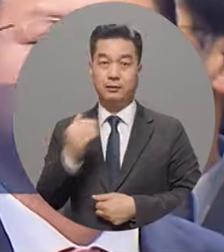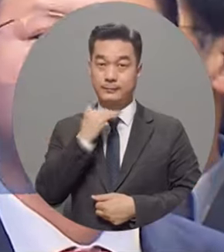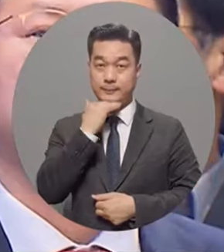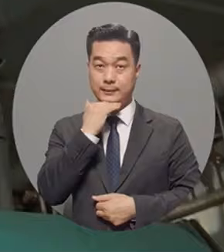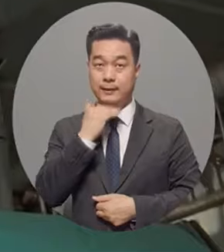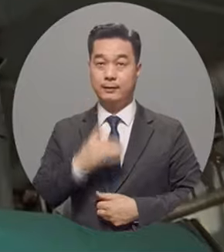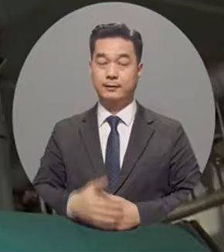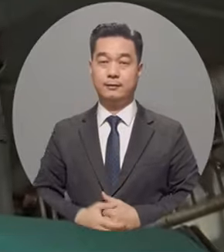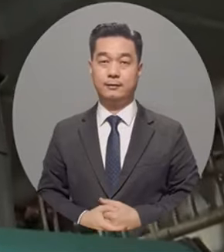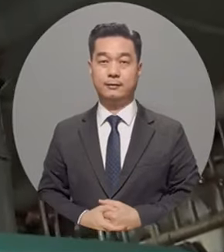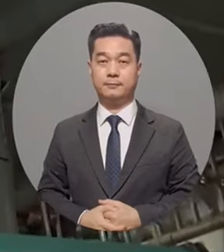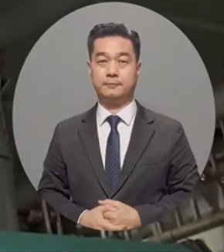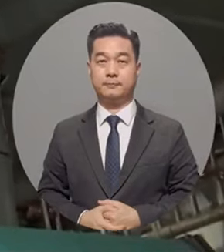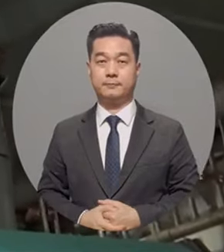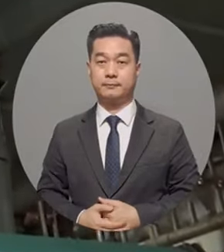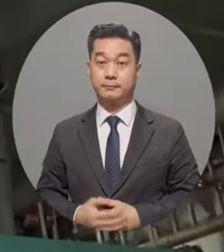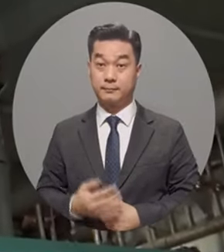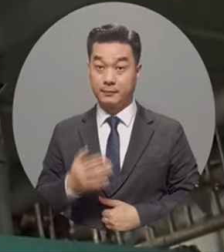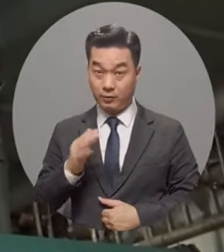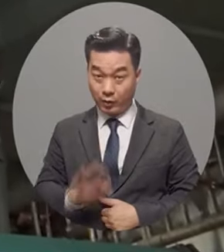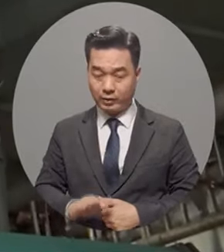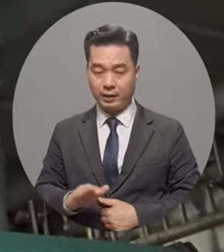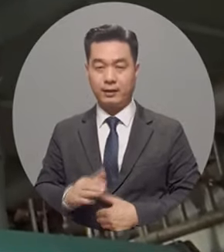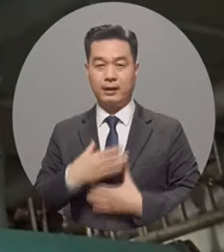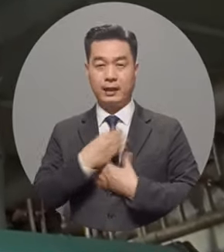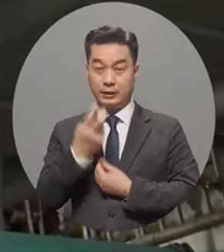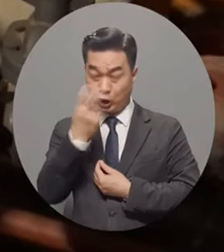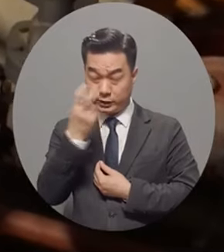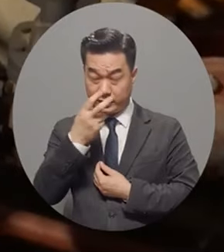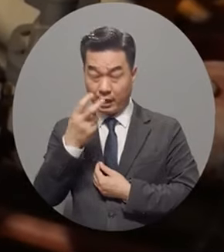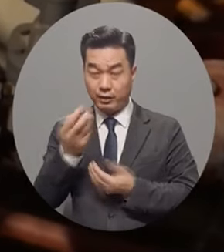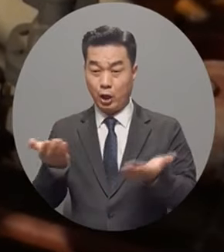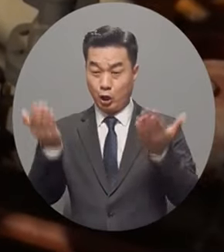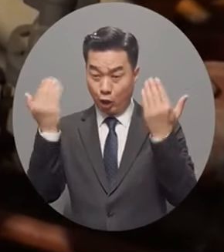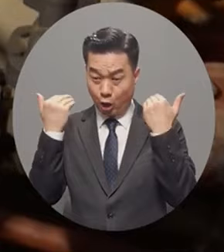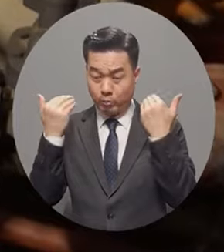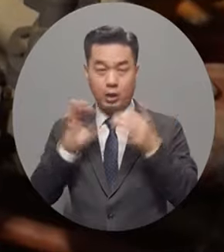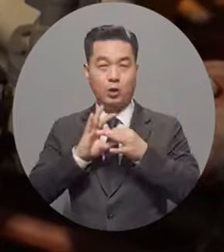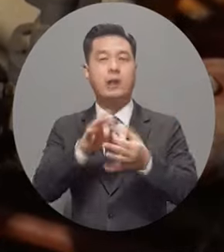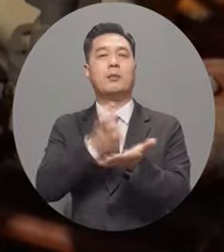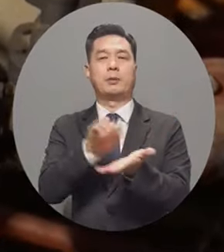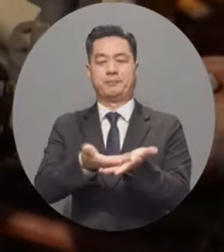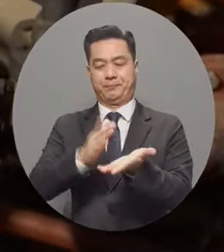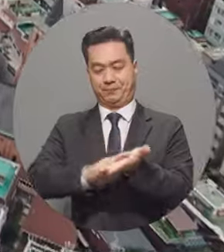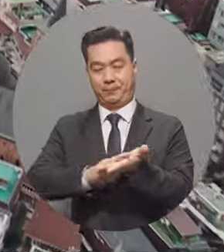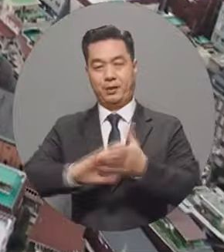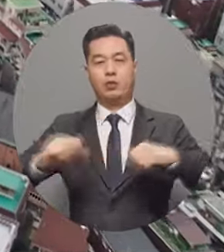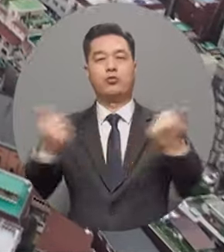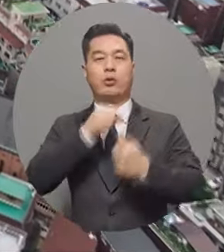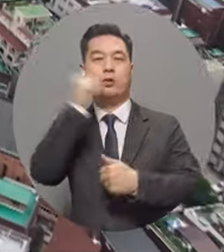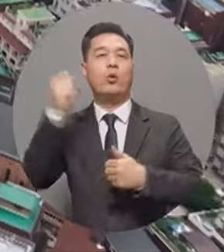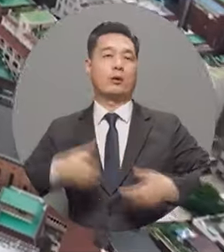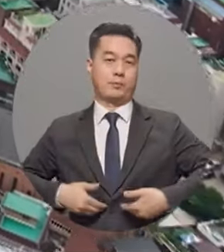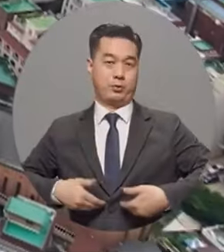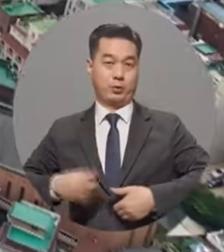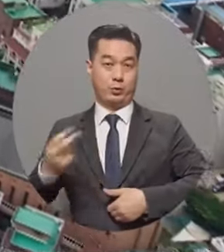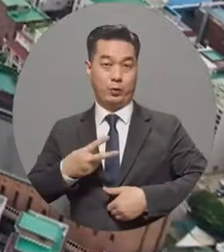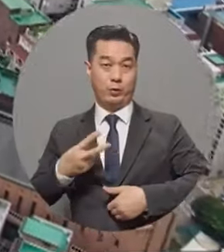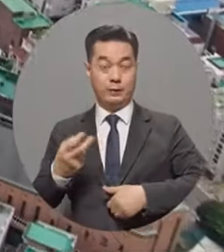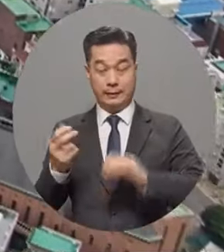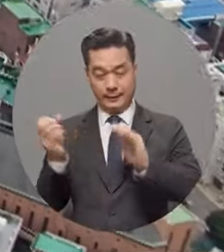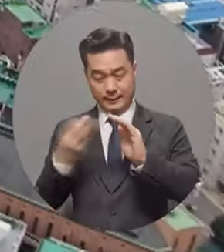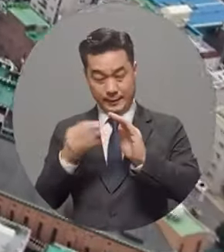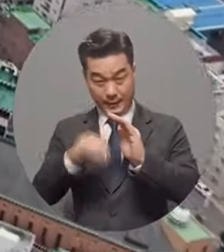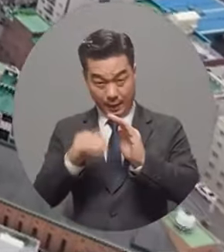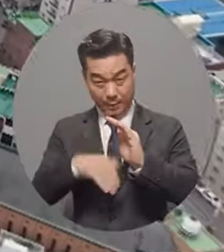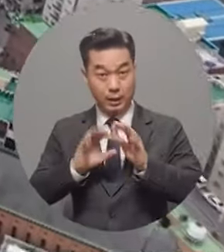기대합니다. 다만 안전진단을 건너뛰려면 관련법 개정이 필요해 국회를 통과해야 합니다. 또 재개발의 경우